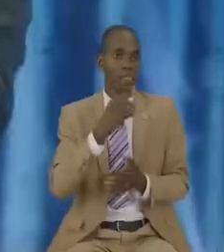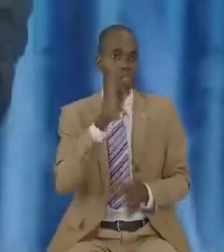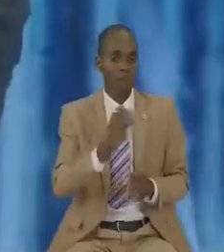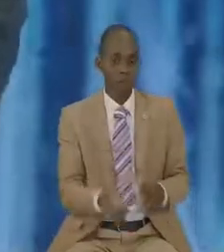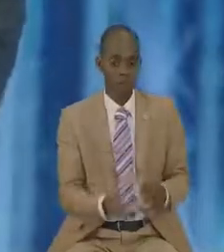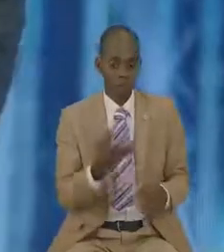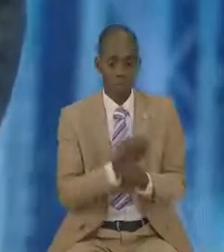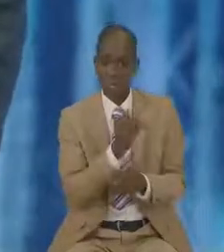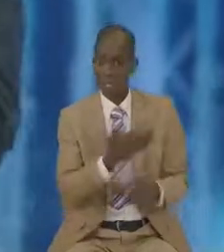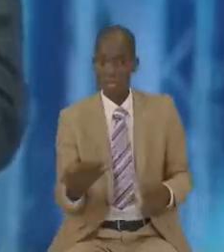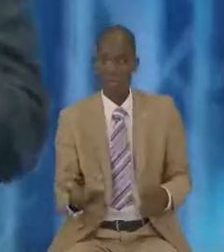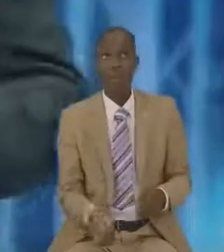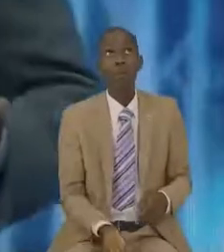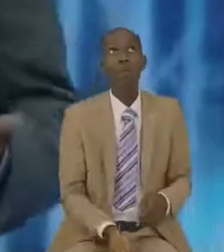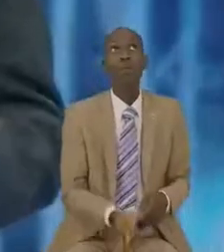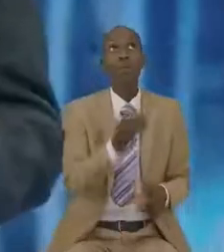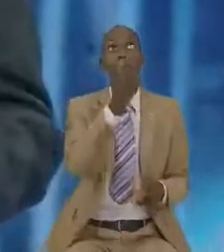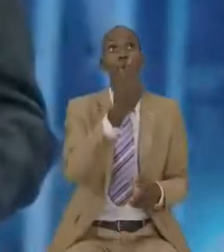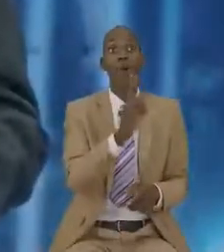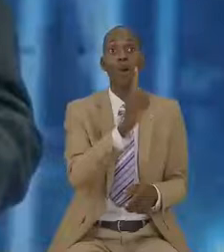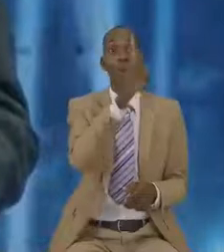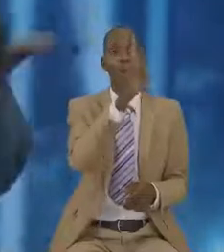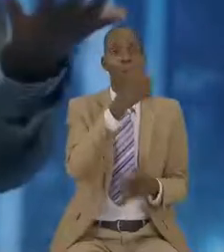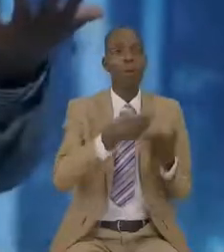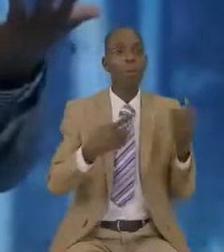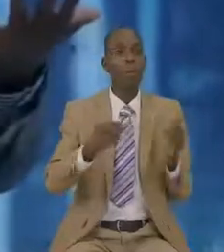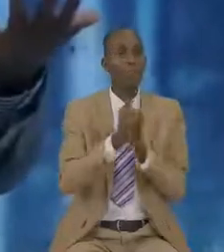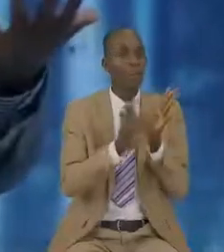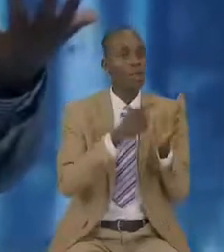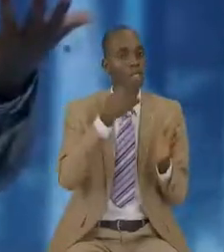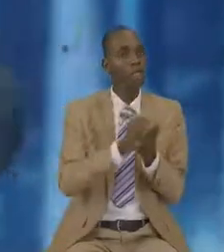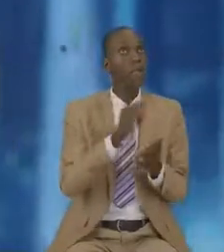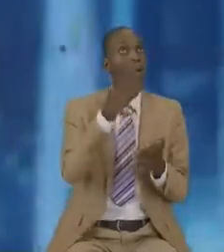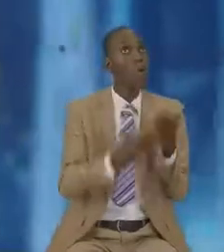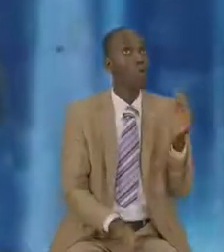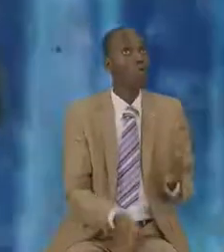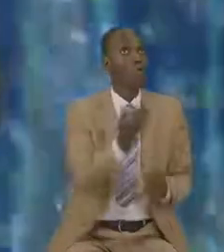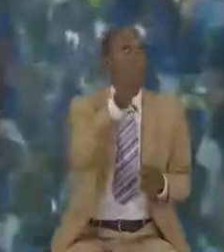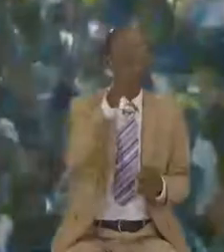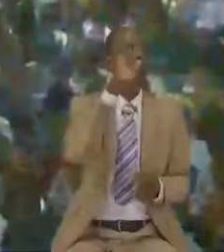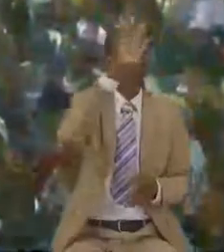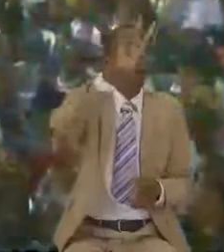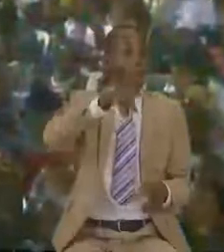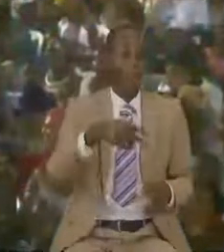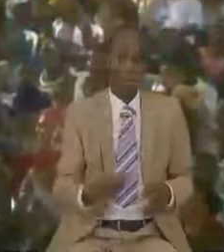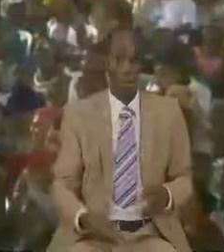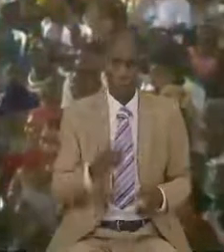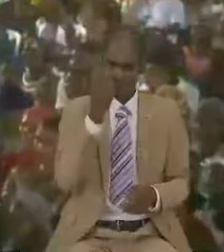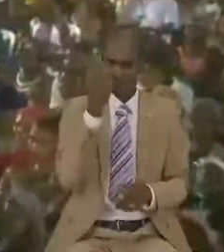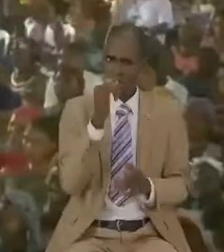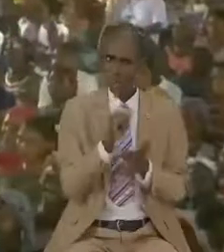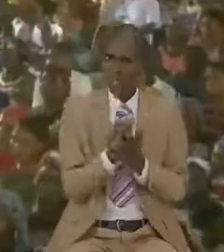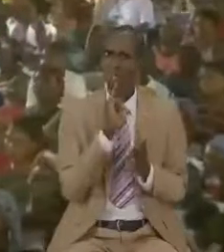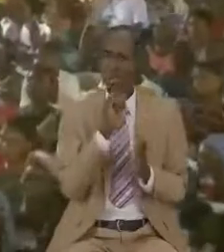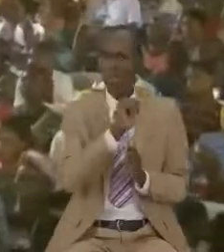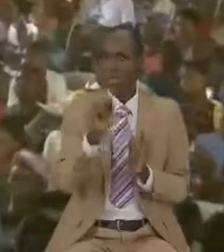loi va ramener la chose par terre. Vous comprenez ça? Il dit, est-ce que vous comprenez? Tout ce que vous